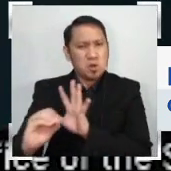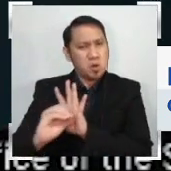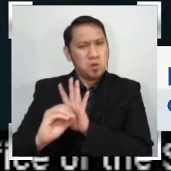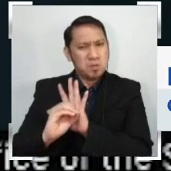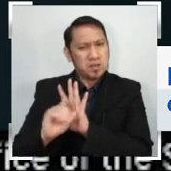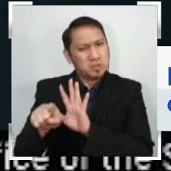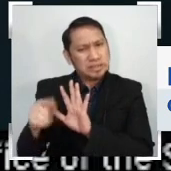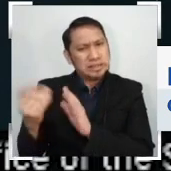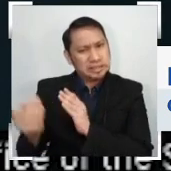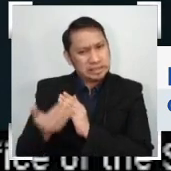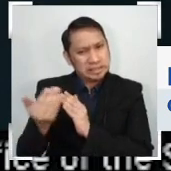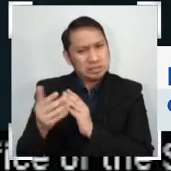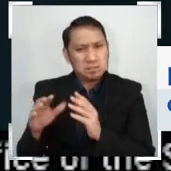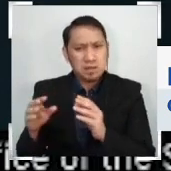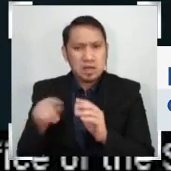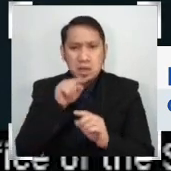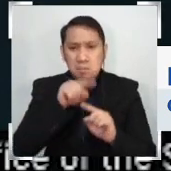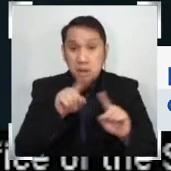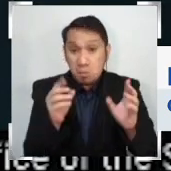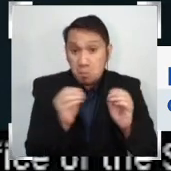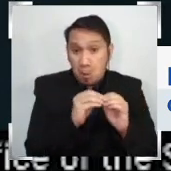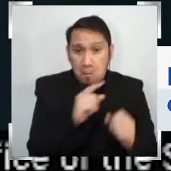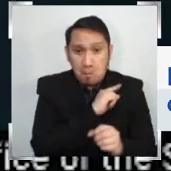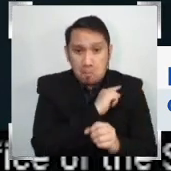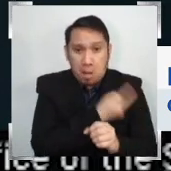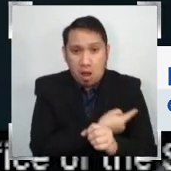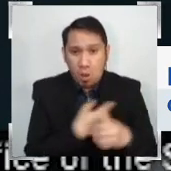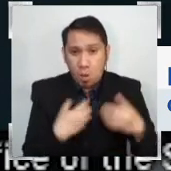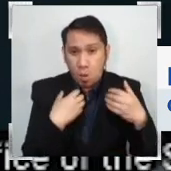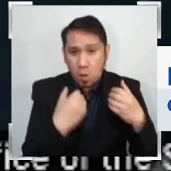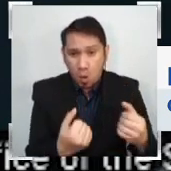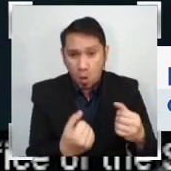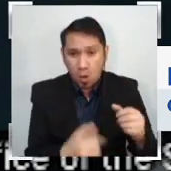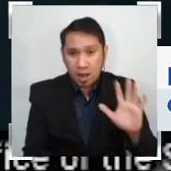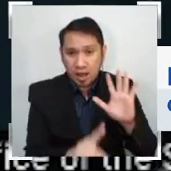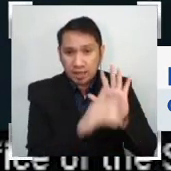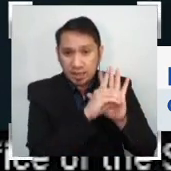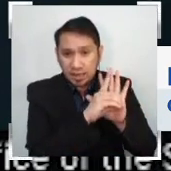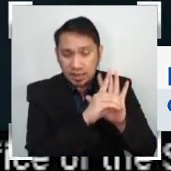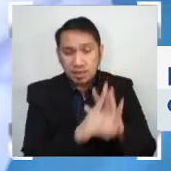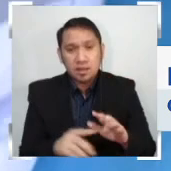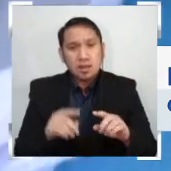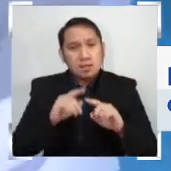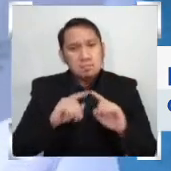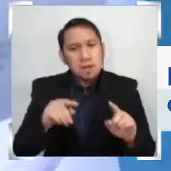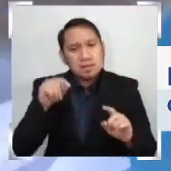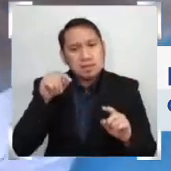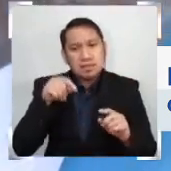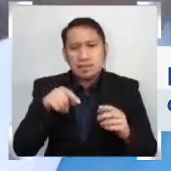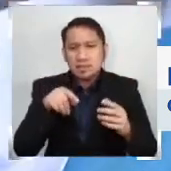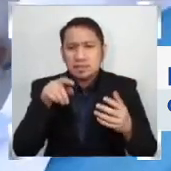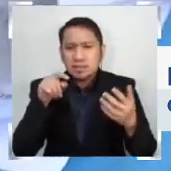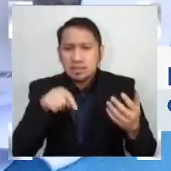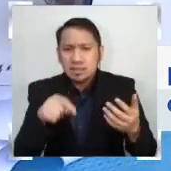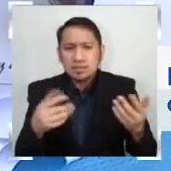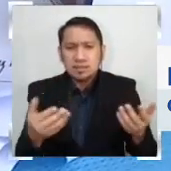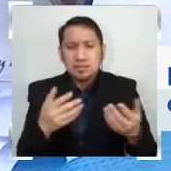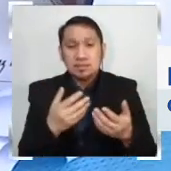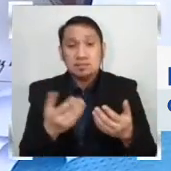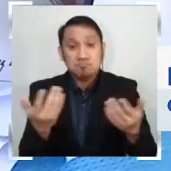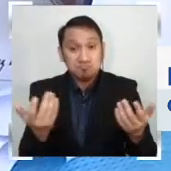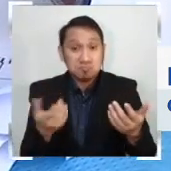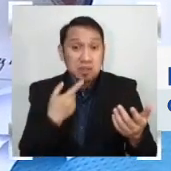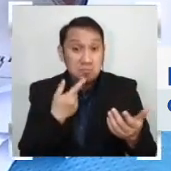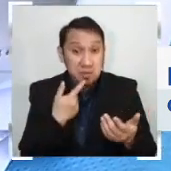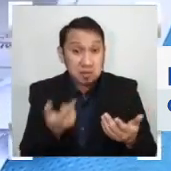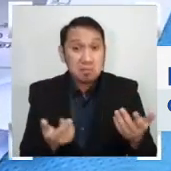compared to Delta. But you see, the sheer number alone. Iminumungkahi ng ilang eksperto,